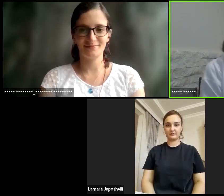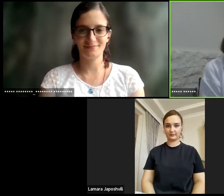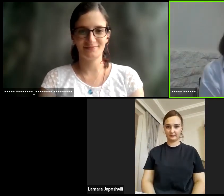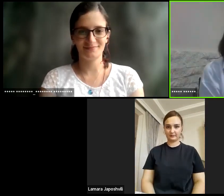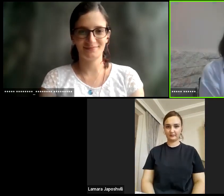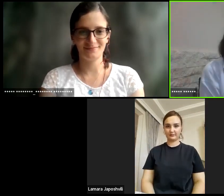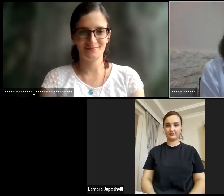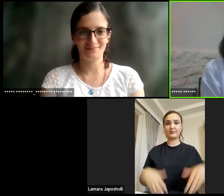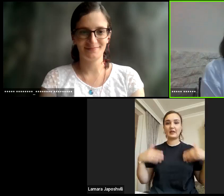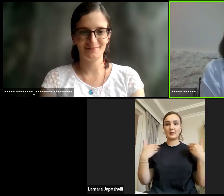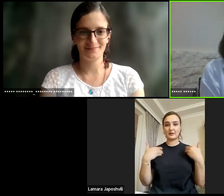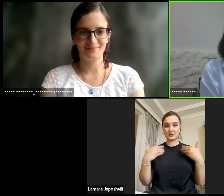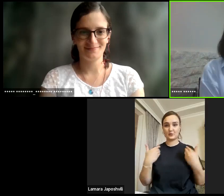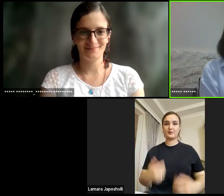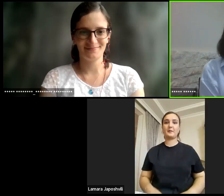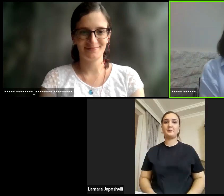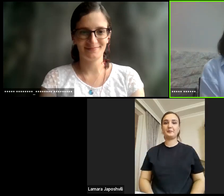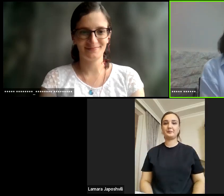გამარჯობა.